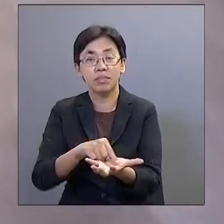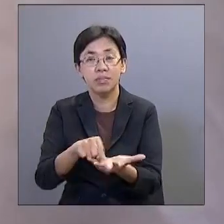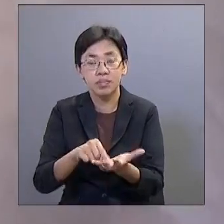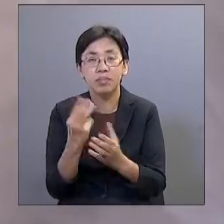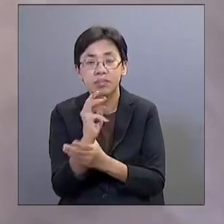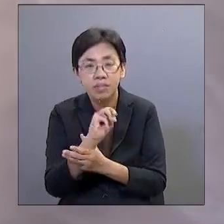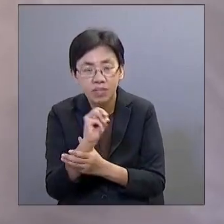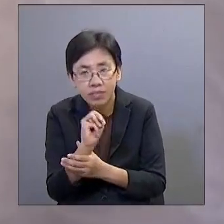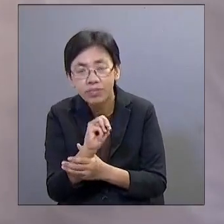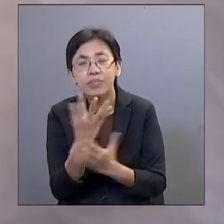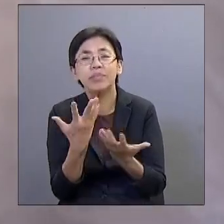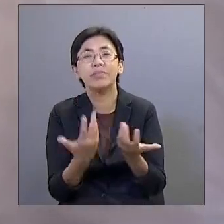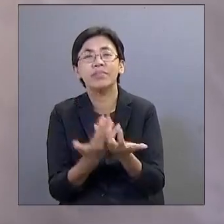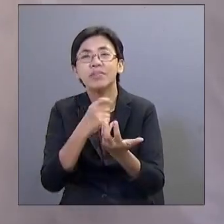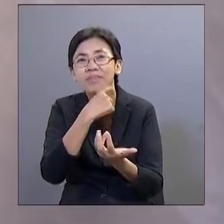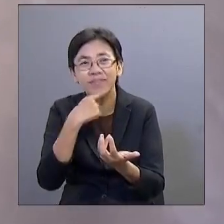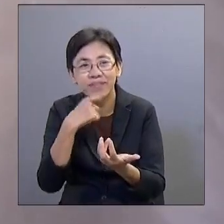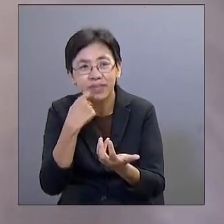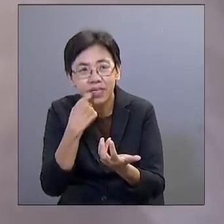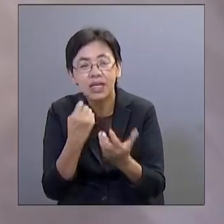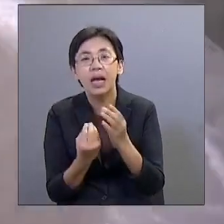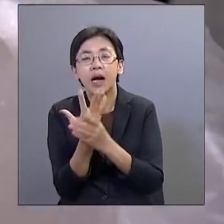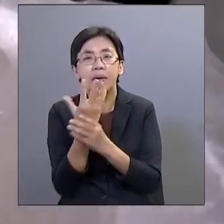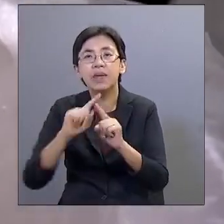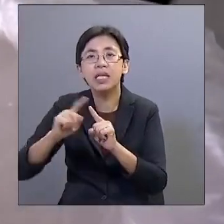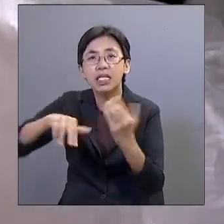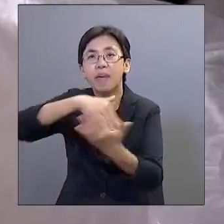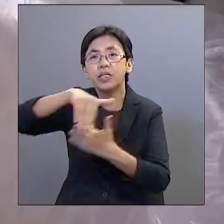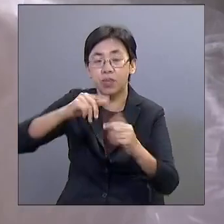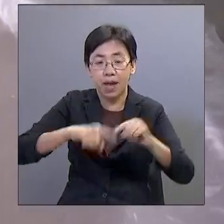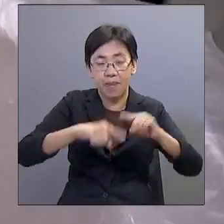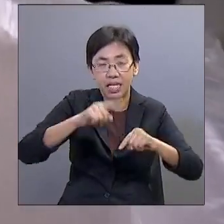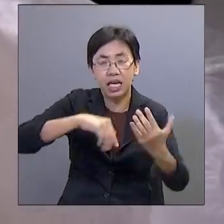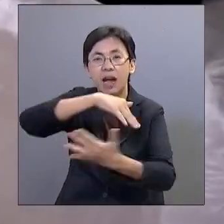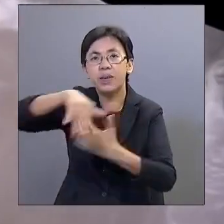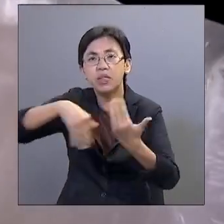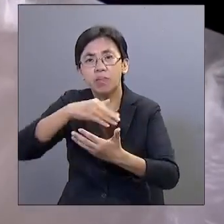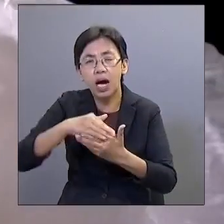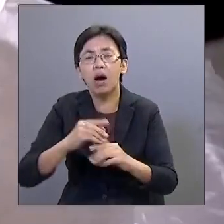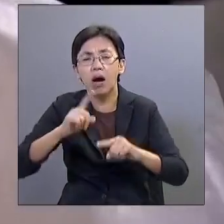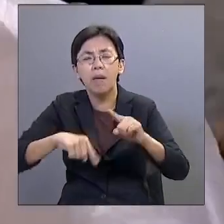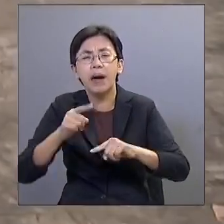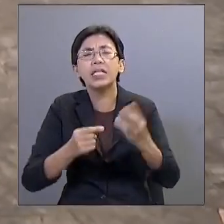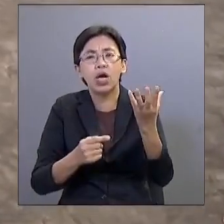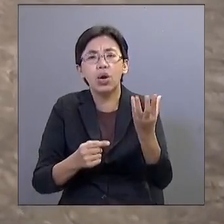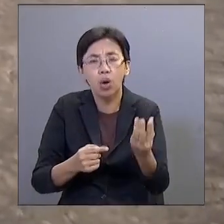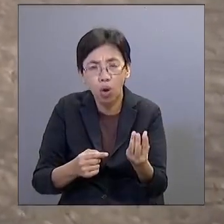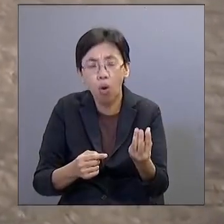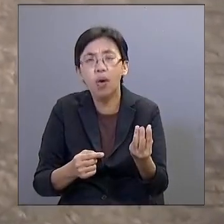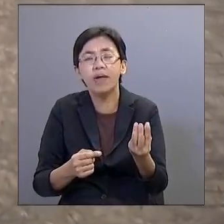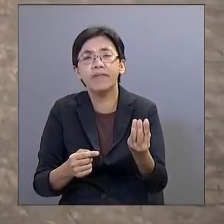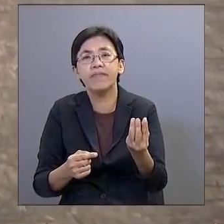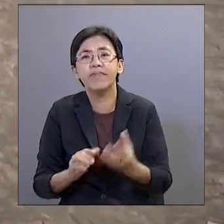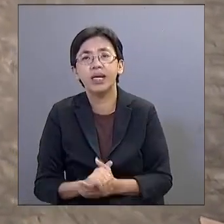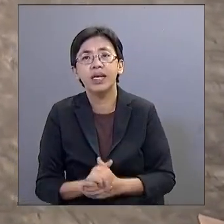างคือเป็นพวกแบบมีพืชผสมลงไปในตัวพลาสติกอะค่ะเพื่อที่จะทำให้ใช้พลาสติกได้น้อยลงแต่ว่าตัวพลาสติกเนี่ยมัน